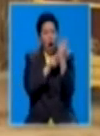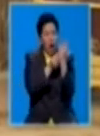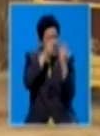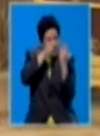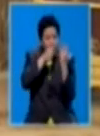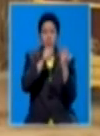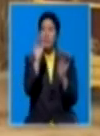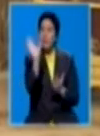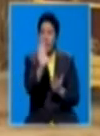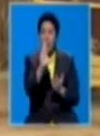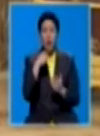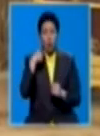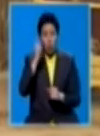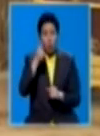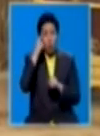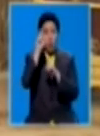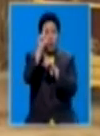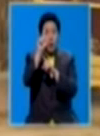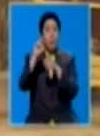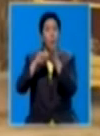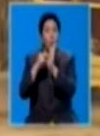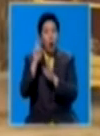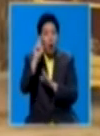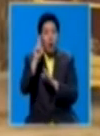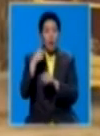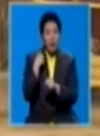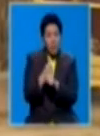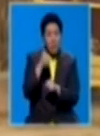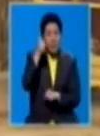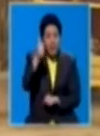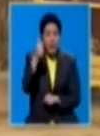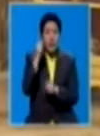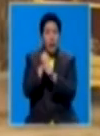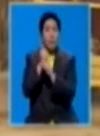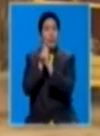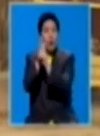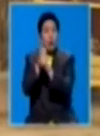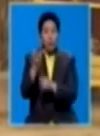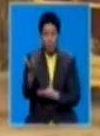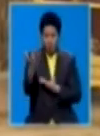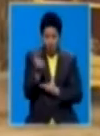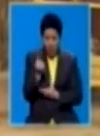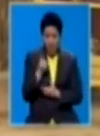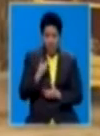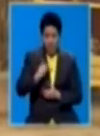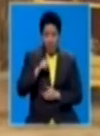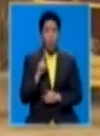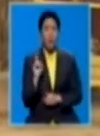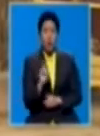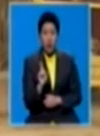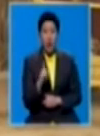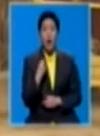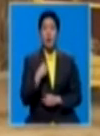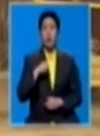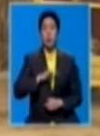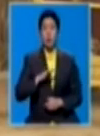ให้รู้ว่าแต่ละข้อนั้นแต่ละการปฏิบัตินั้นมันจะมีผลดีกับตัวเองอย่างไรกับสังคมอย่างไรเป็นการพลิกฟื้นจิตสำนึกความเป็นไ